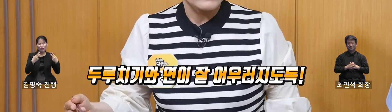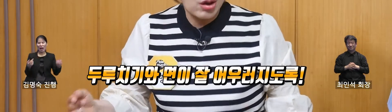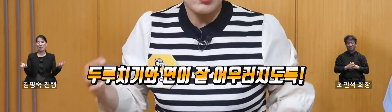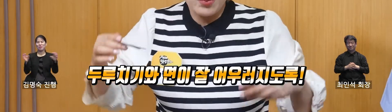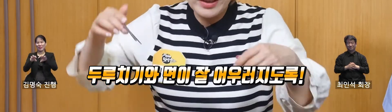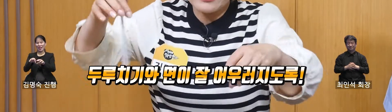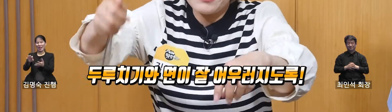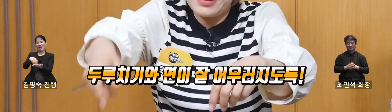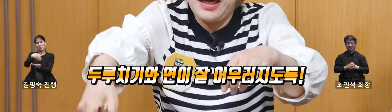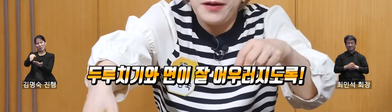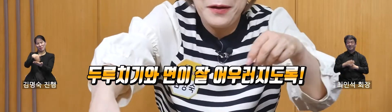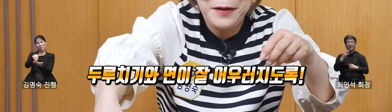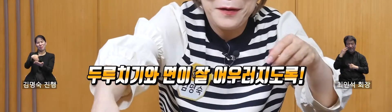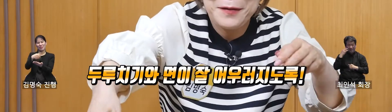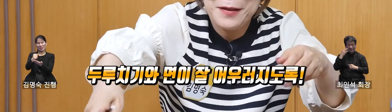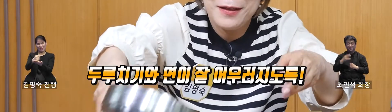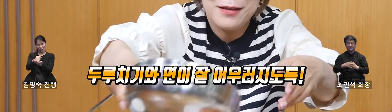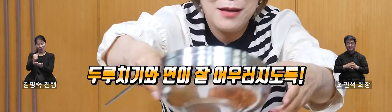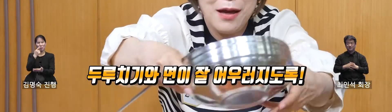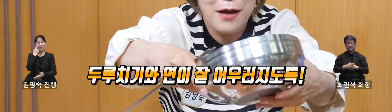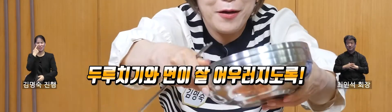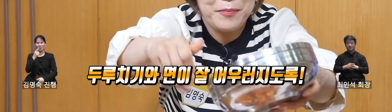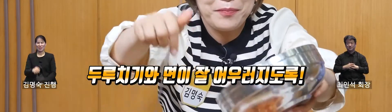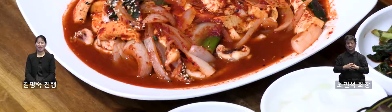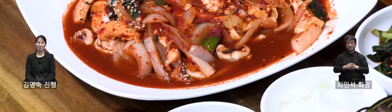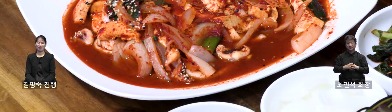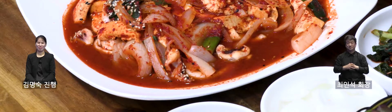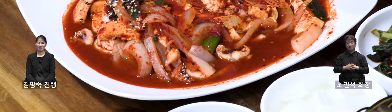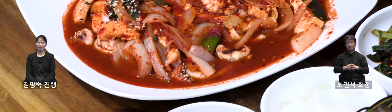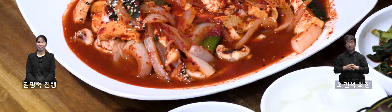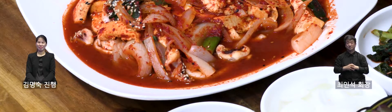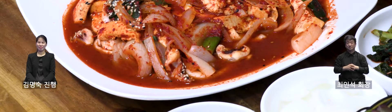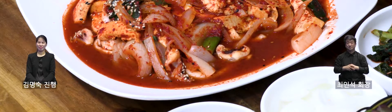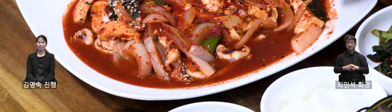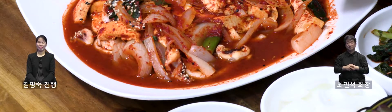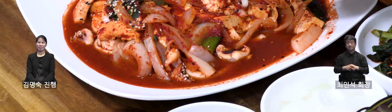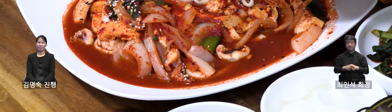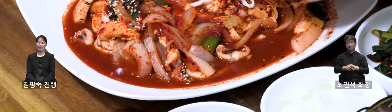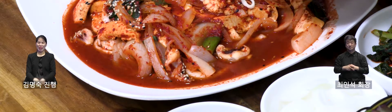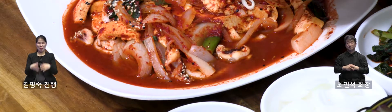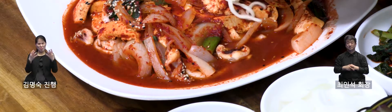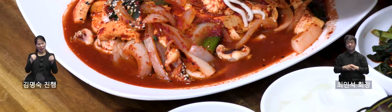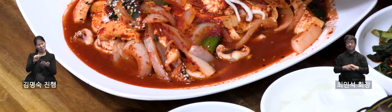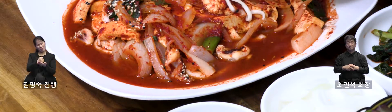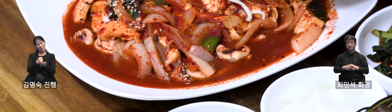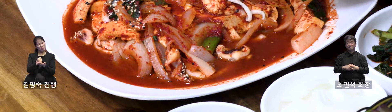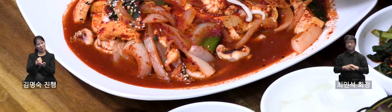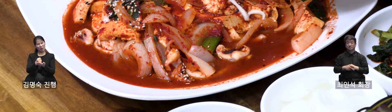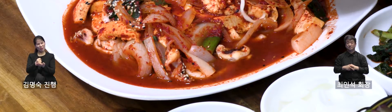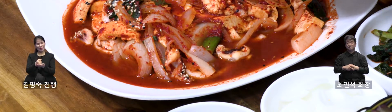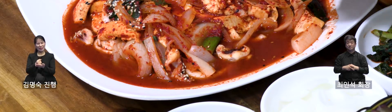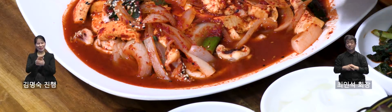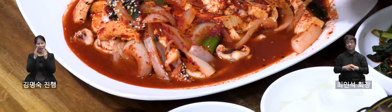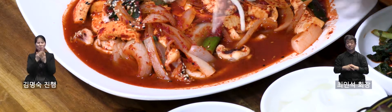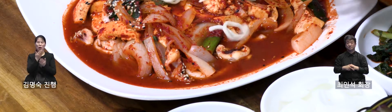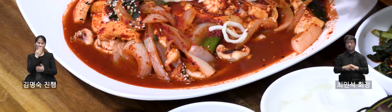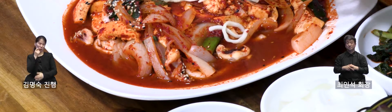저희들 잘 섞어 보겠습니다. 예, 예. 자, 비벼보겠습니다. 자, 너무 많이 비비면 다 못